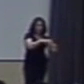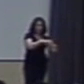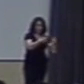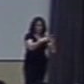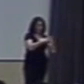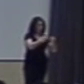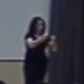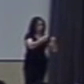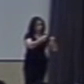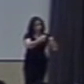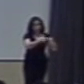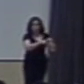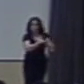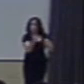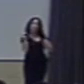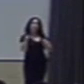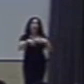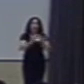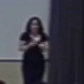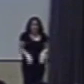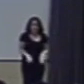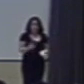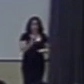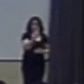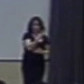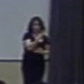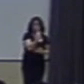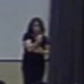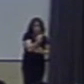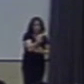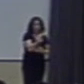ara ja tenim que un de cada dos internautes està a les xarxes socials. No?